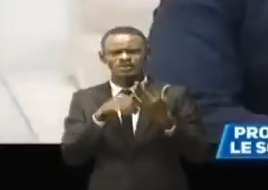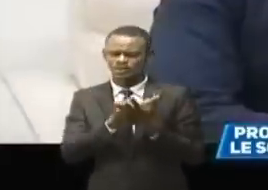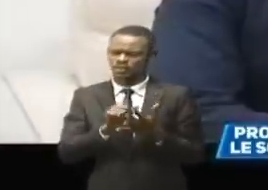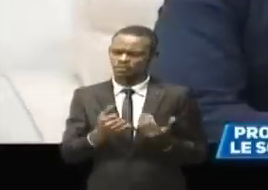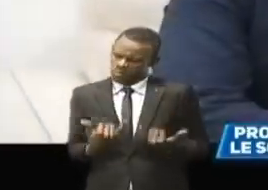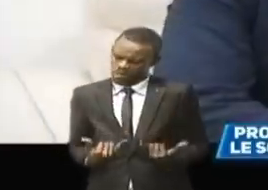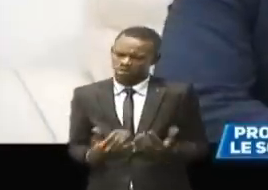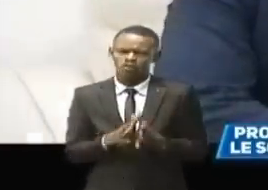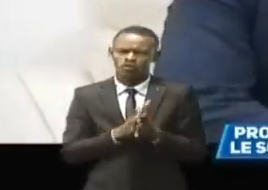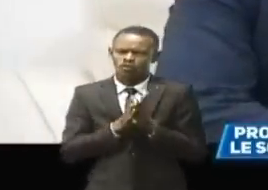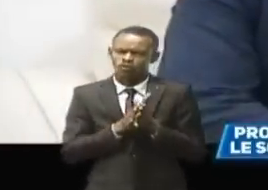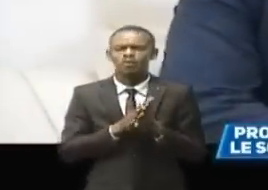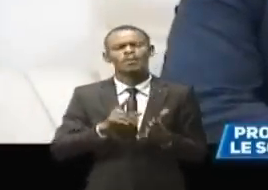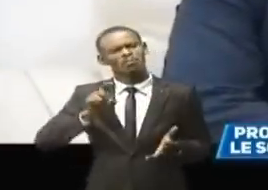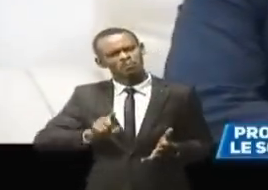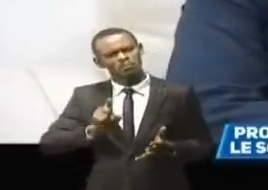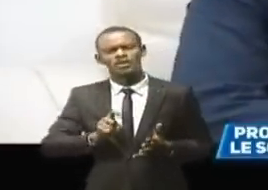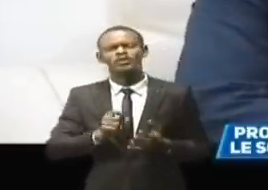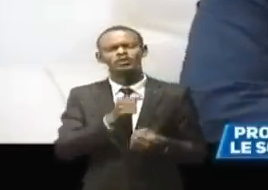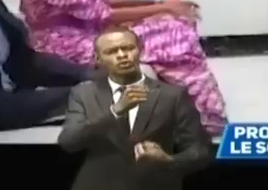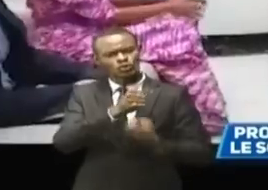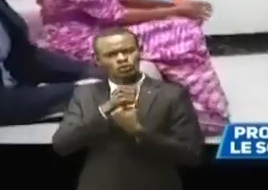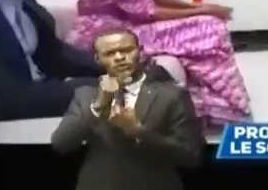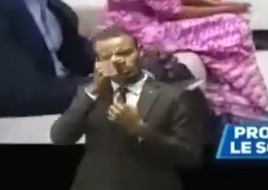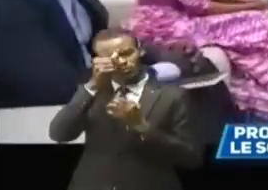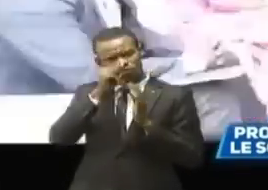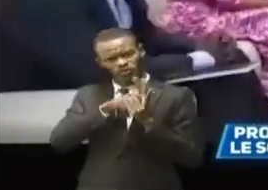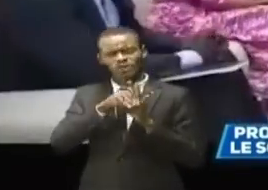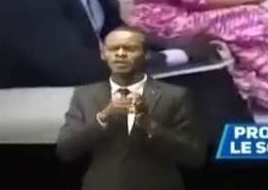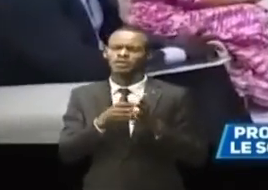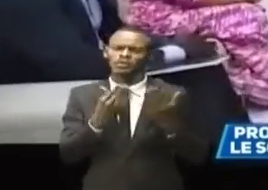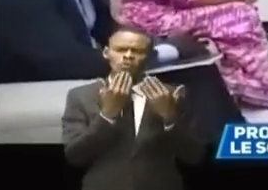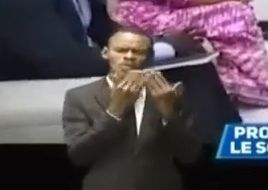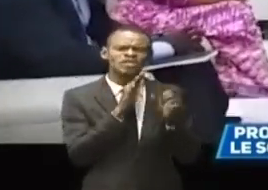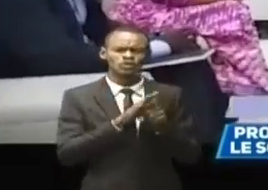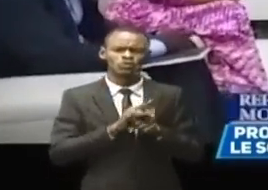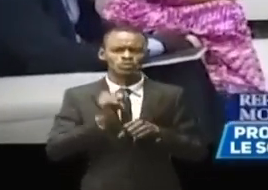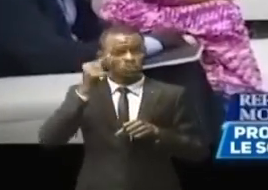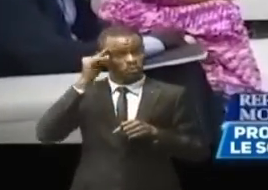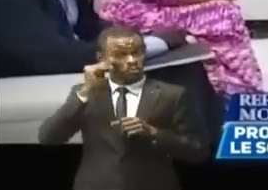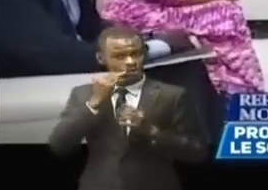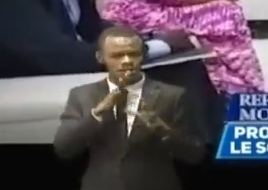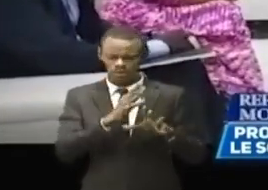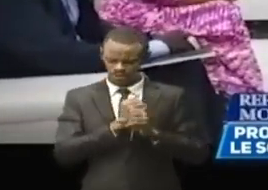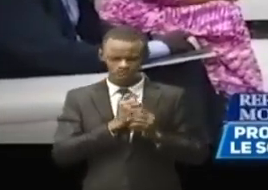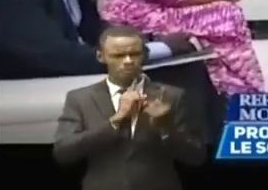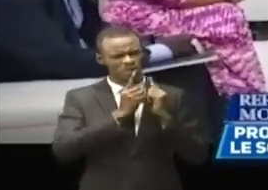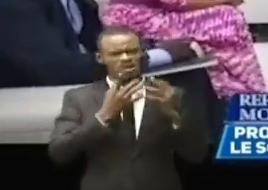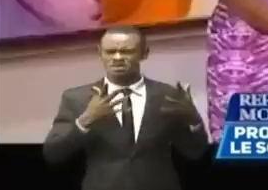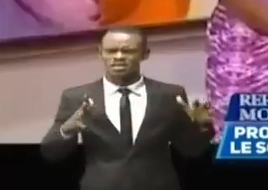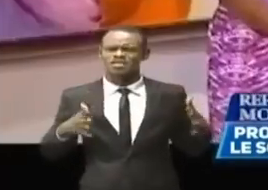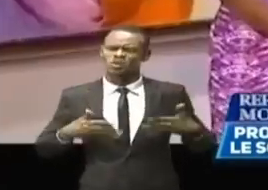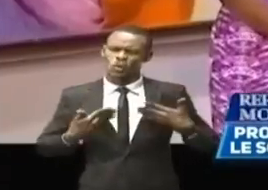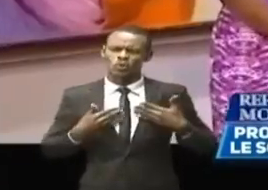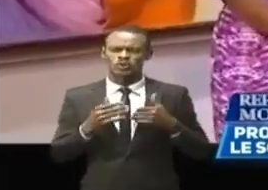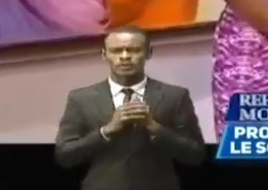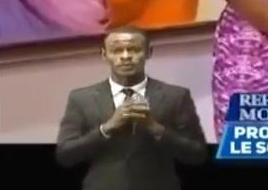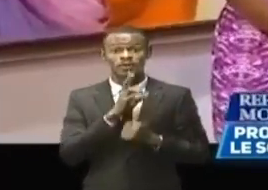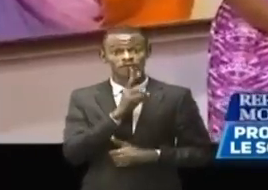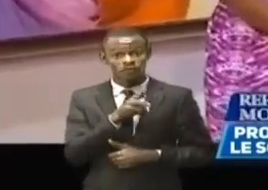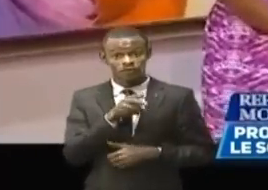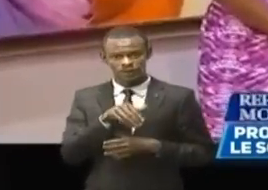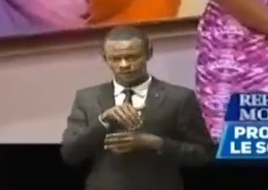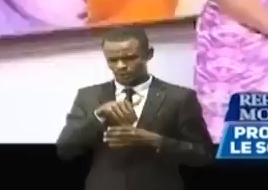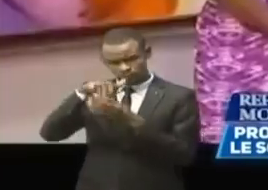soutien du gouvernement et nous remercions déjà le Premier ministre de nous avoir reçus. Avec une capacité de production de 1000